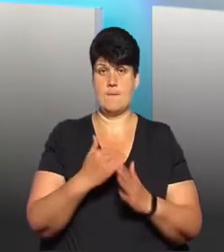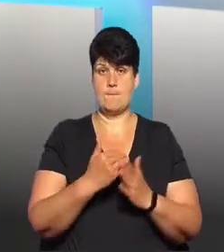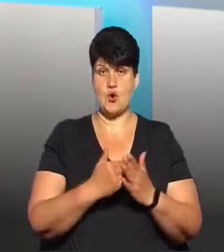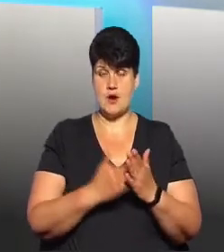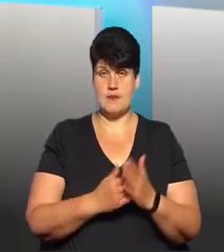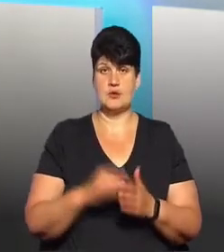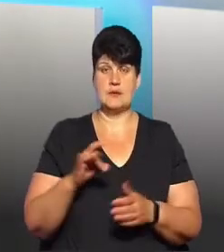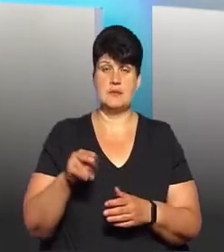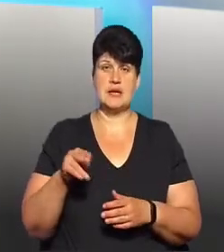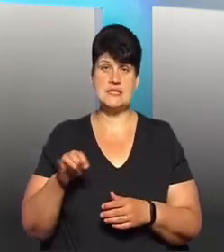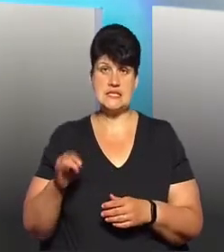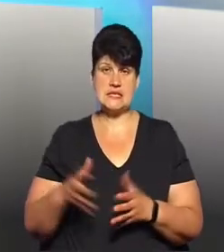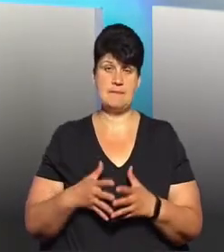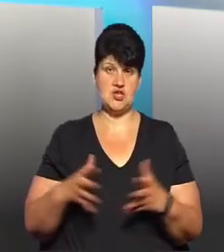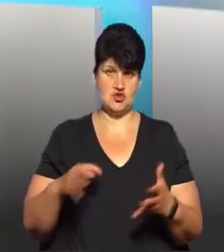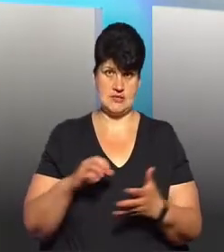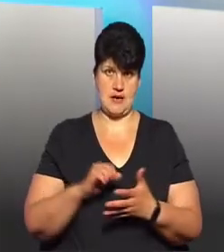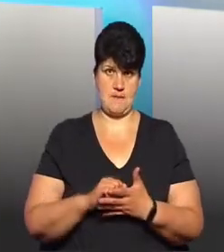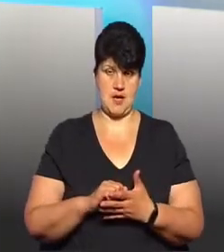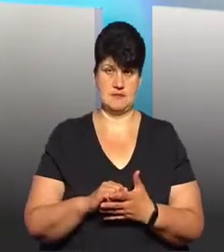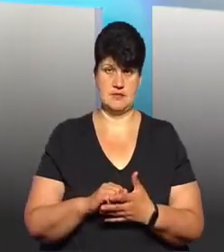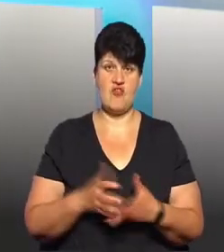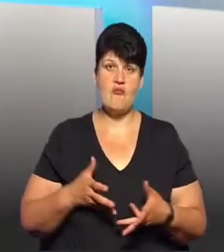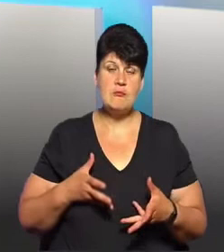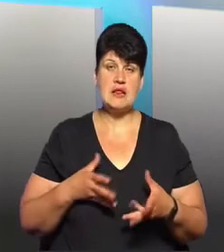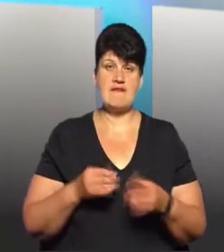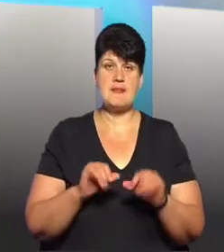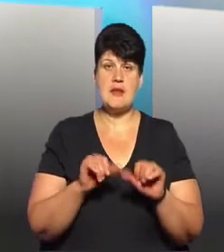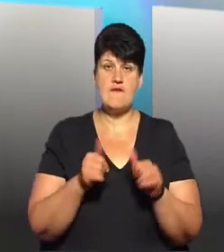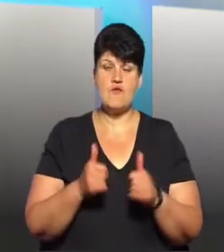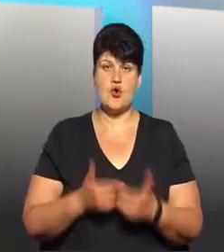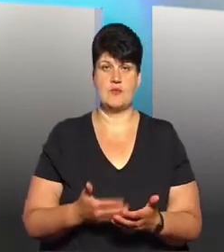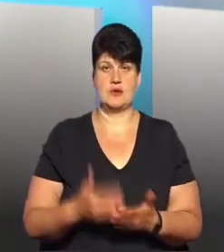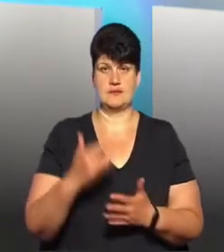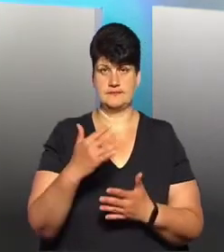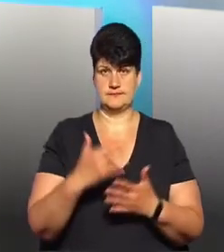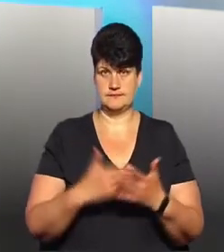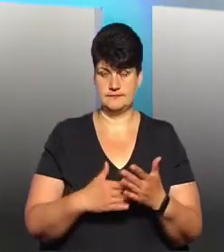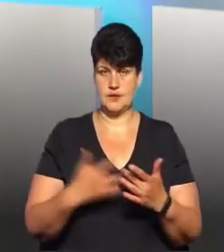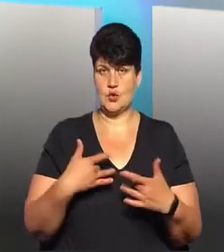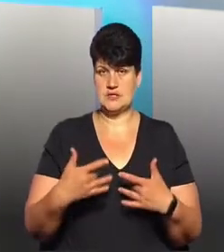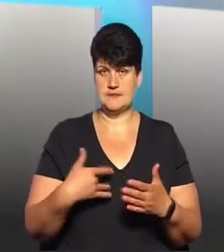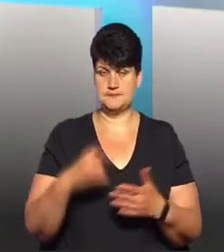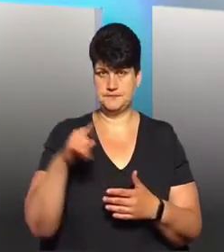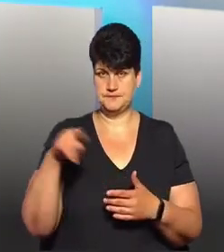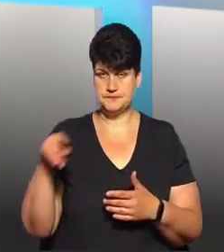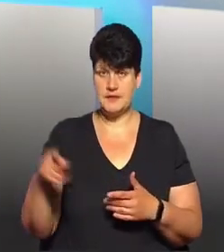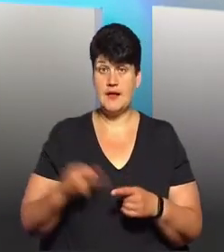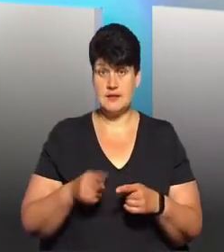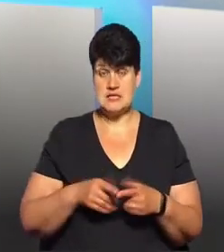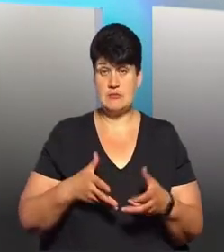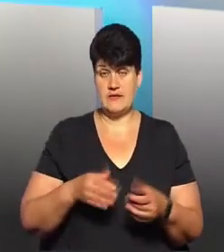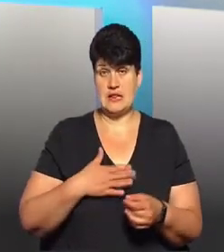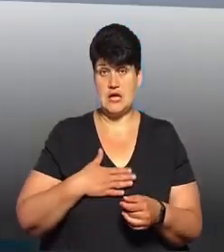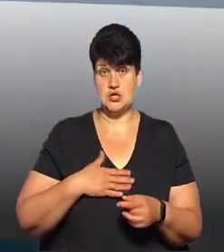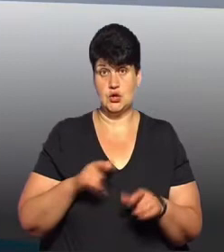ми найбільше, скажімо так, впливаємо на формування лайнапу, але в першу чергу на сам лайнап впливають наші люди. Слухачі? Так,